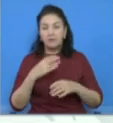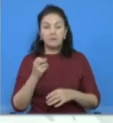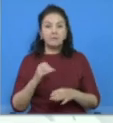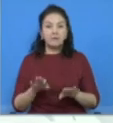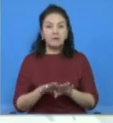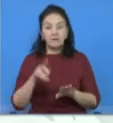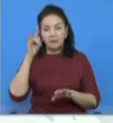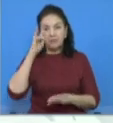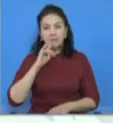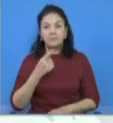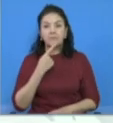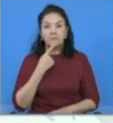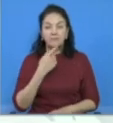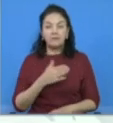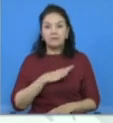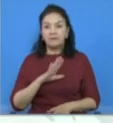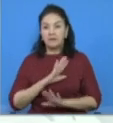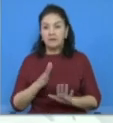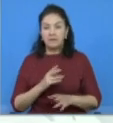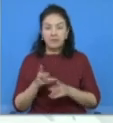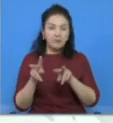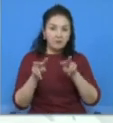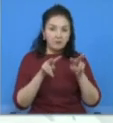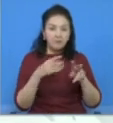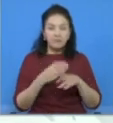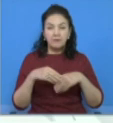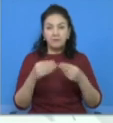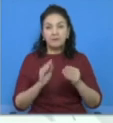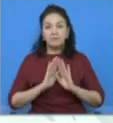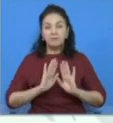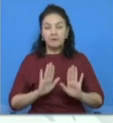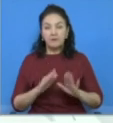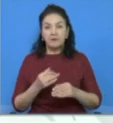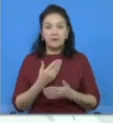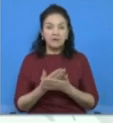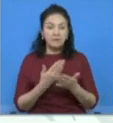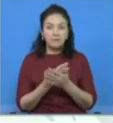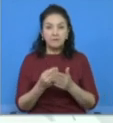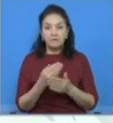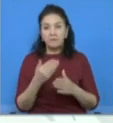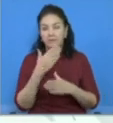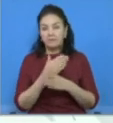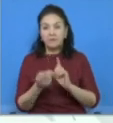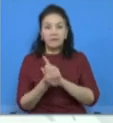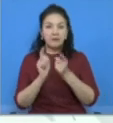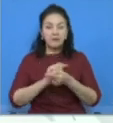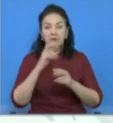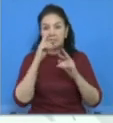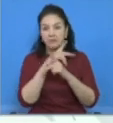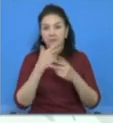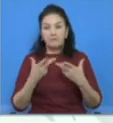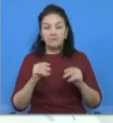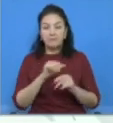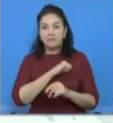именно на государственном языке. Мы не являемся надзорным органом. Выдаем только рекомендации, помогаем исправить предпринимателям ошибки. Где-то